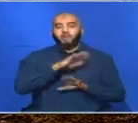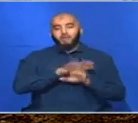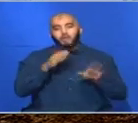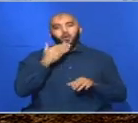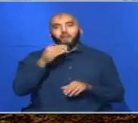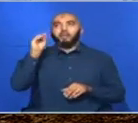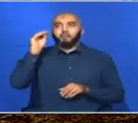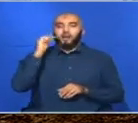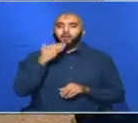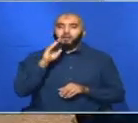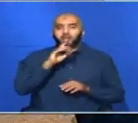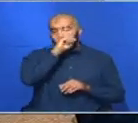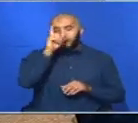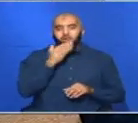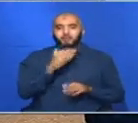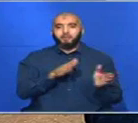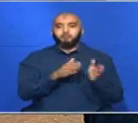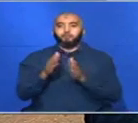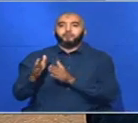ان شاء الله